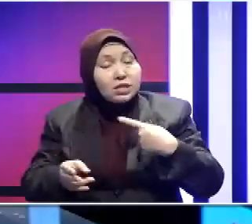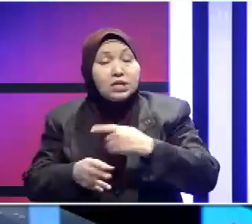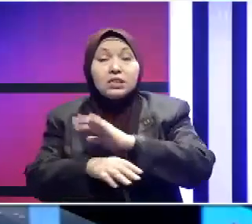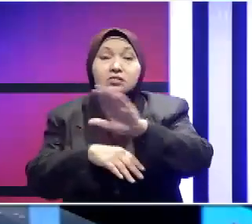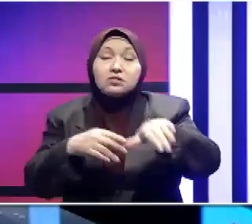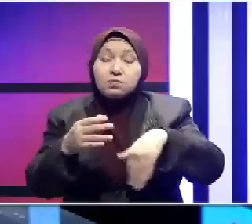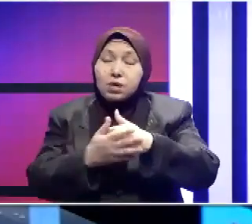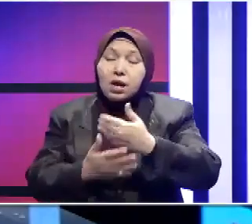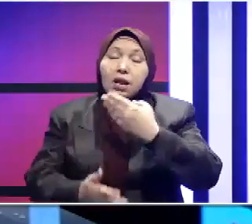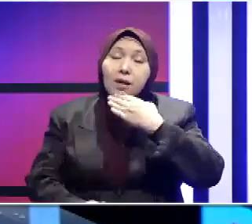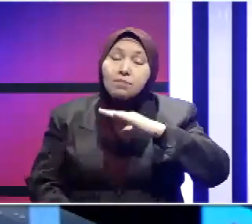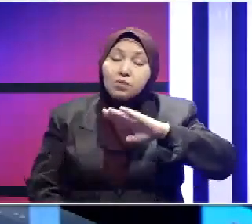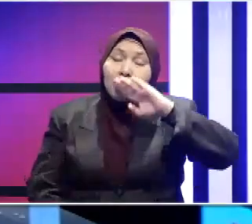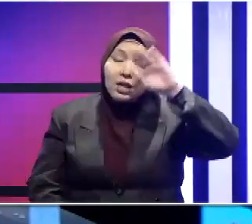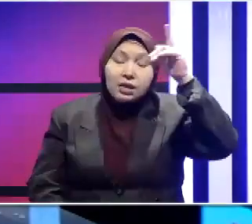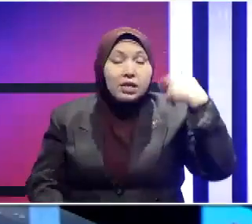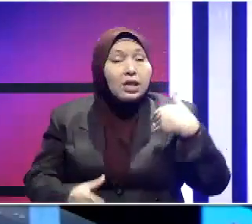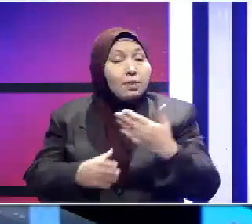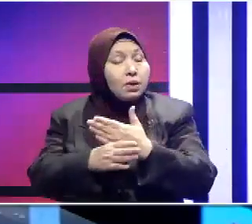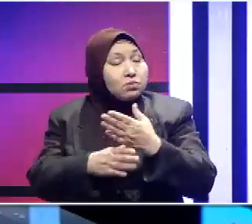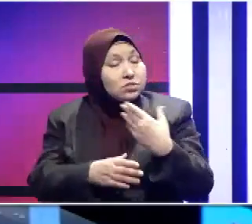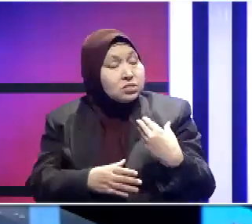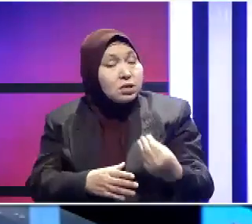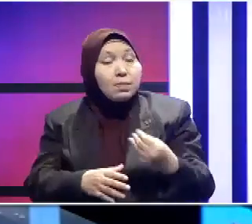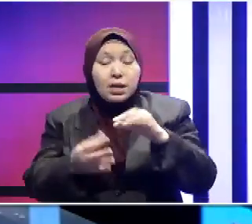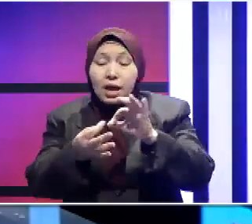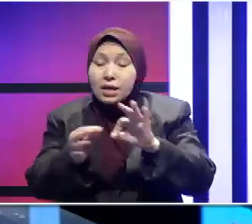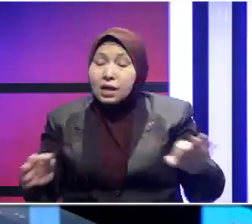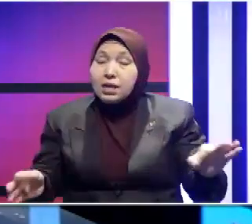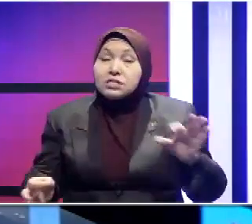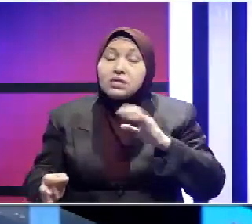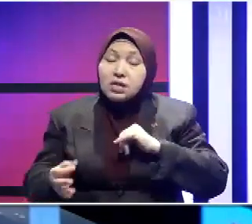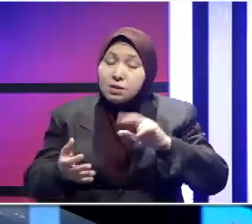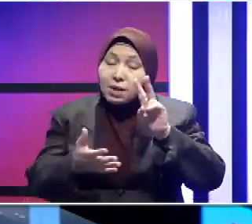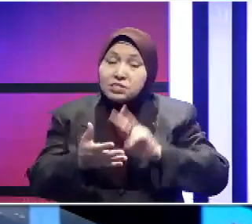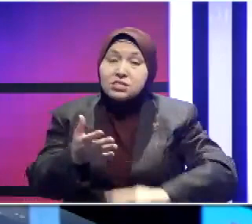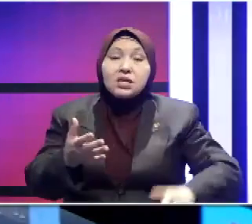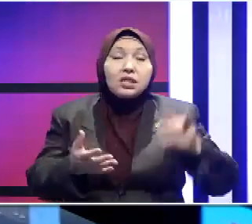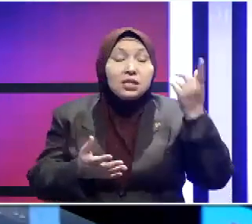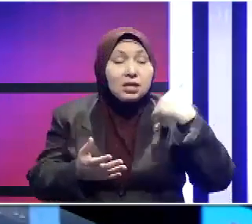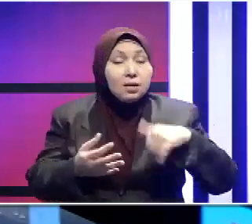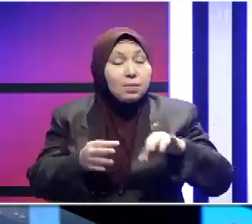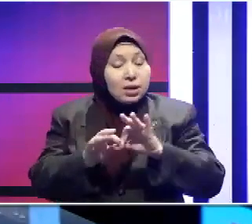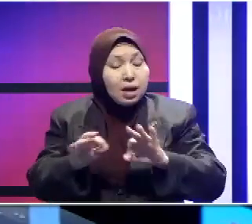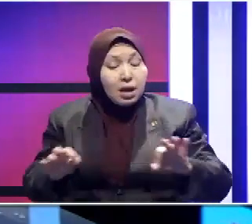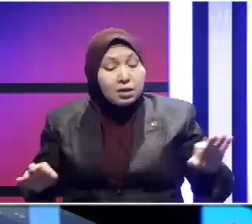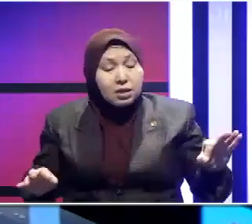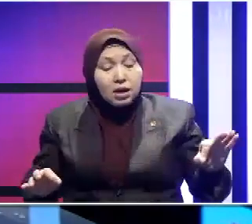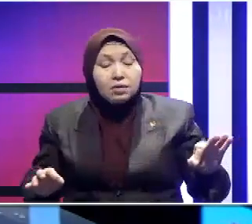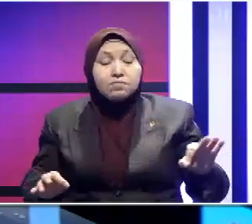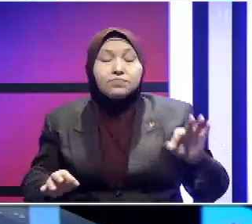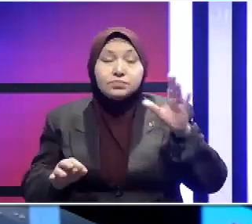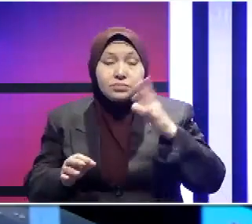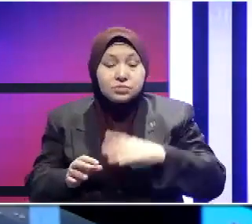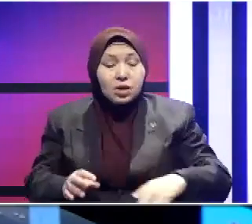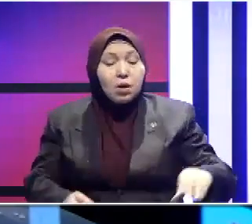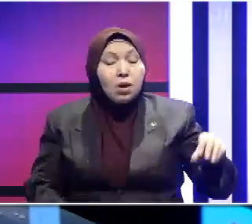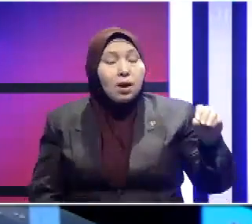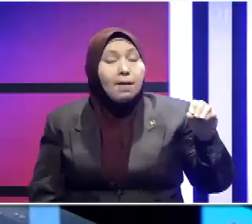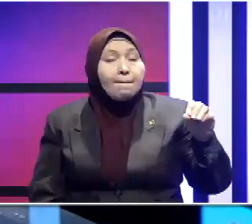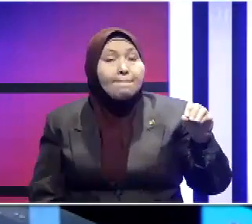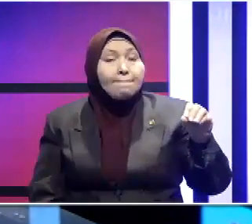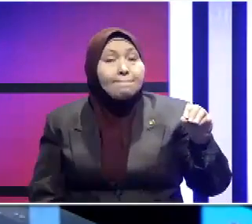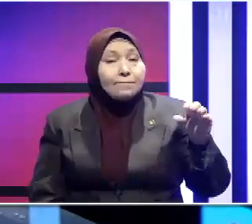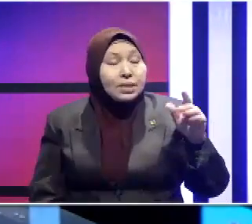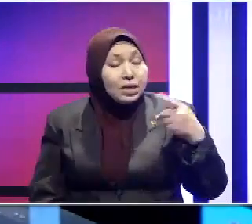the kite nak berkongsi sedikit tajwid pada ayat saya bacakan sebentar Tadi Aya itulah pada ayyaqula Ilham wafirotul richaadeb